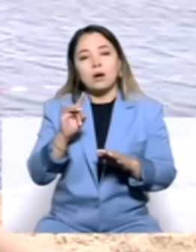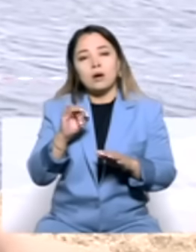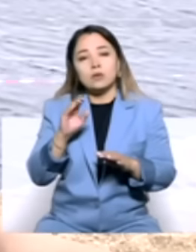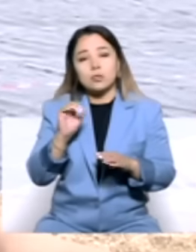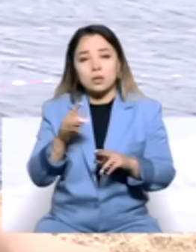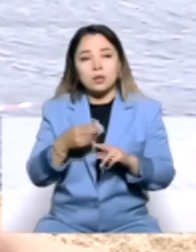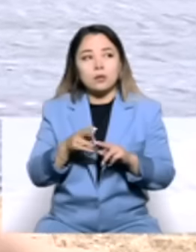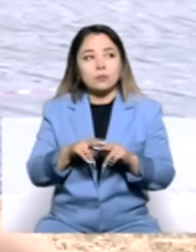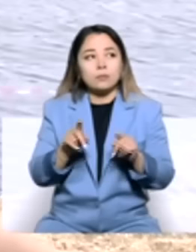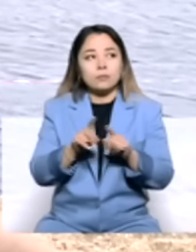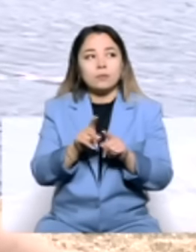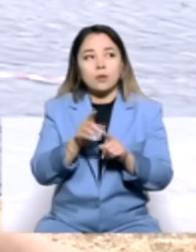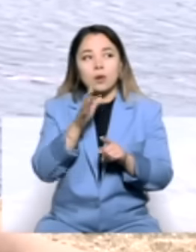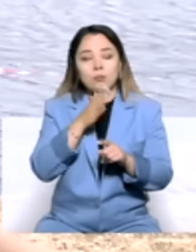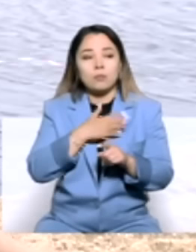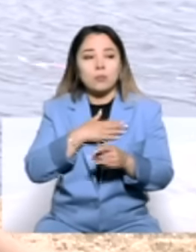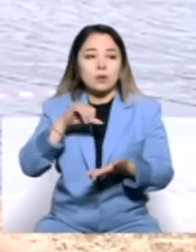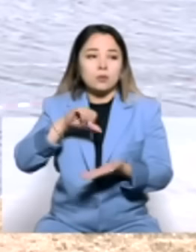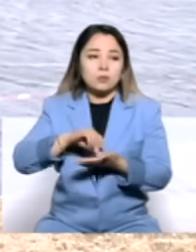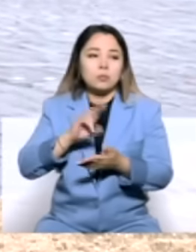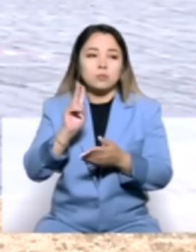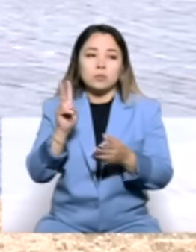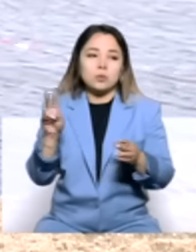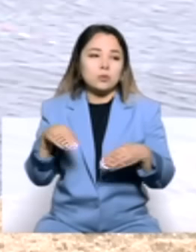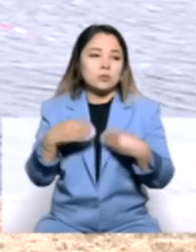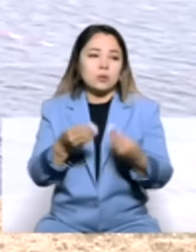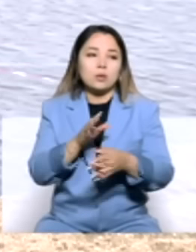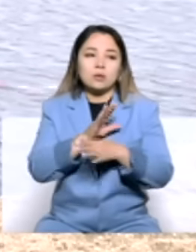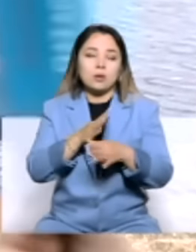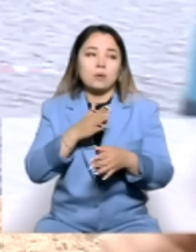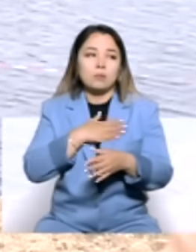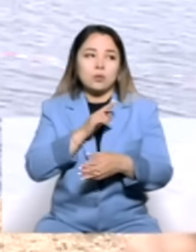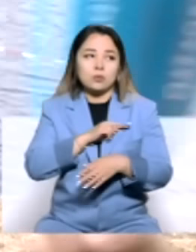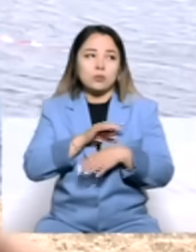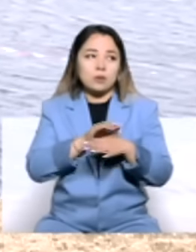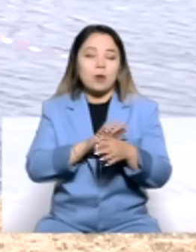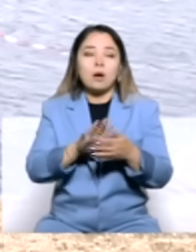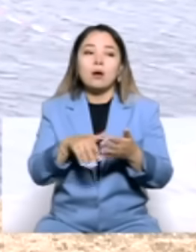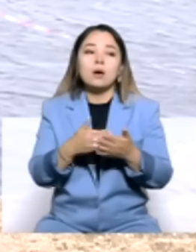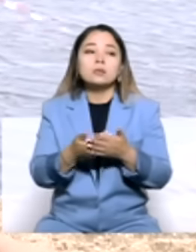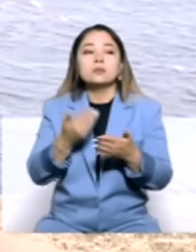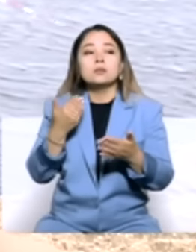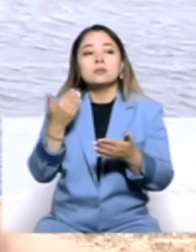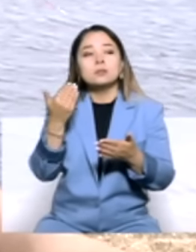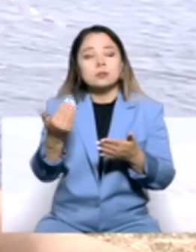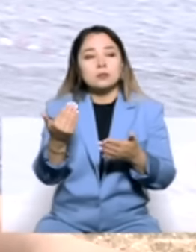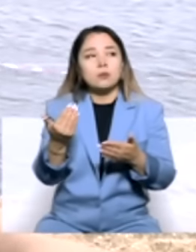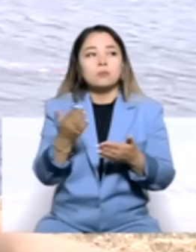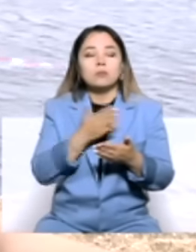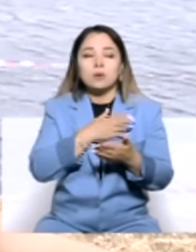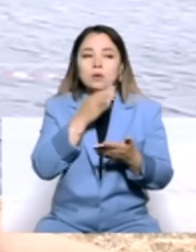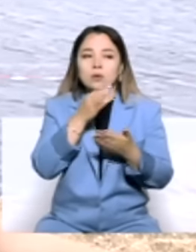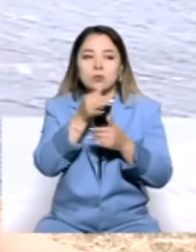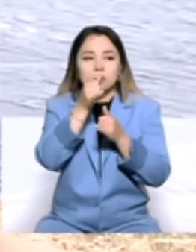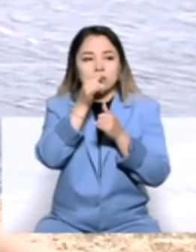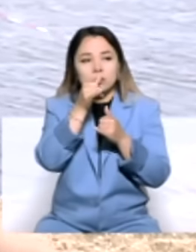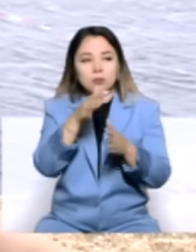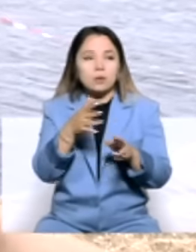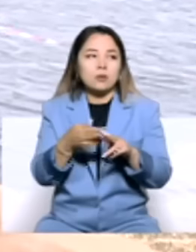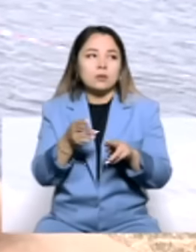айналасы. Мен уақытында ешкімге ештеңе берілген жоқ, мен жұмыс істеген уақыт. Ал сізге дейінше? Мұны айта алмаймын мен.